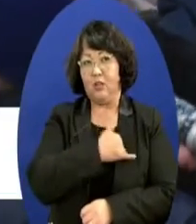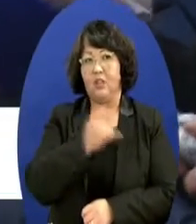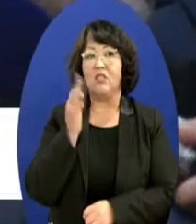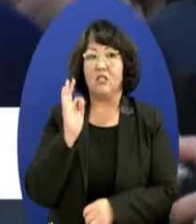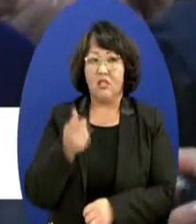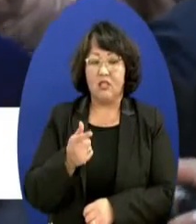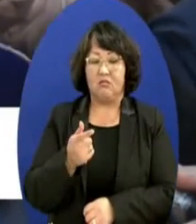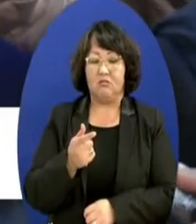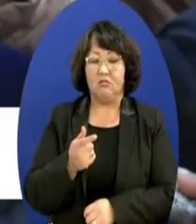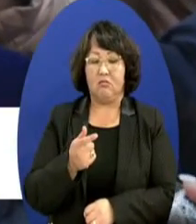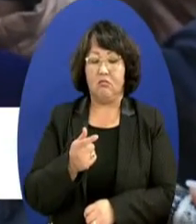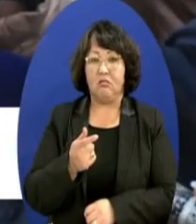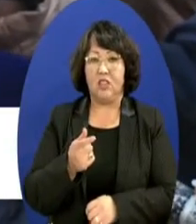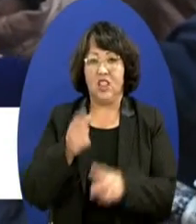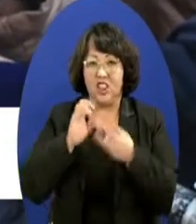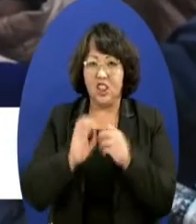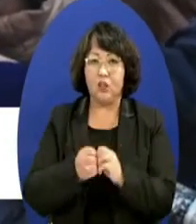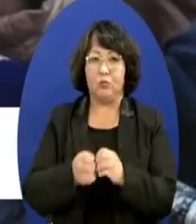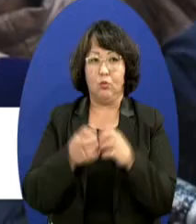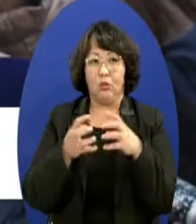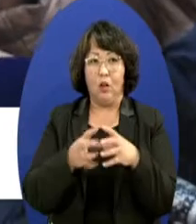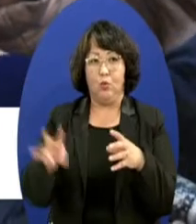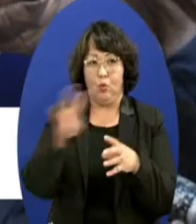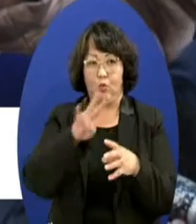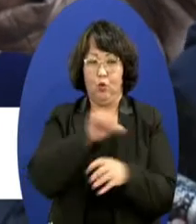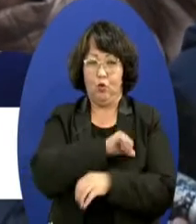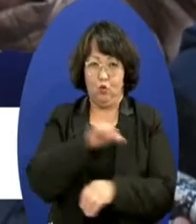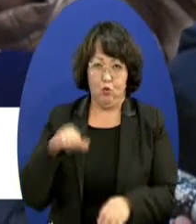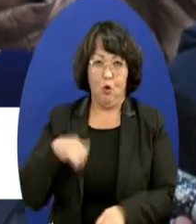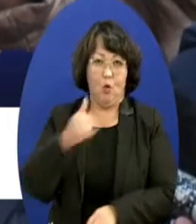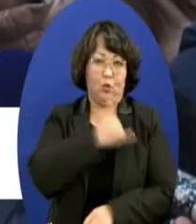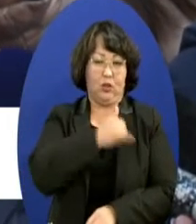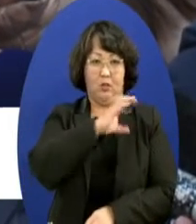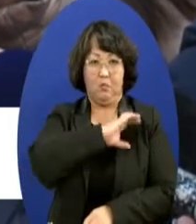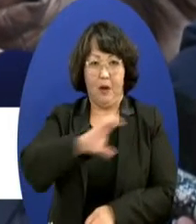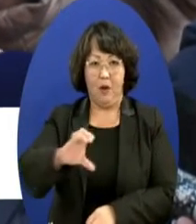хэрэгжүүлэх ийм чухал нутгийн өөрөө удирдах байгууллагыг сонгож байгаа